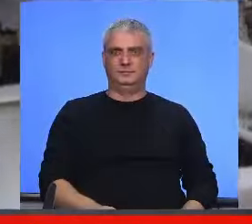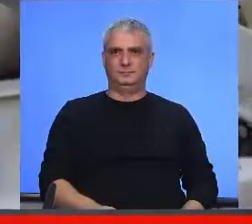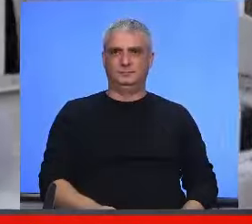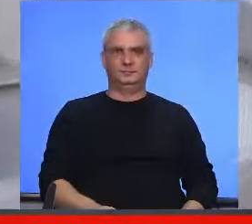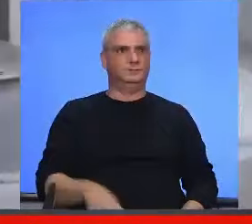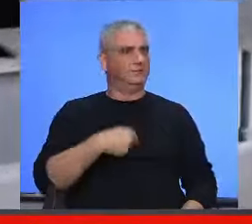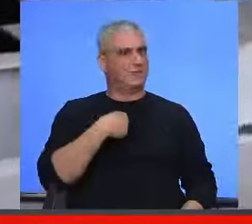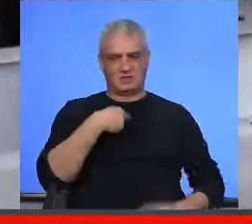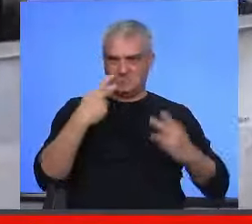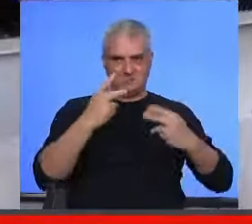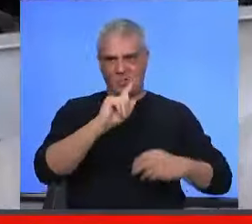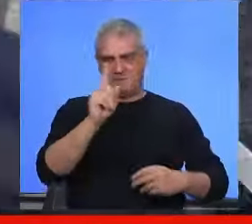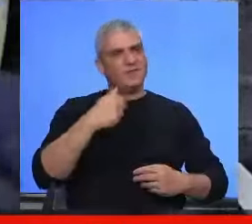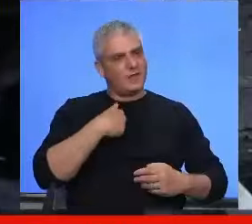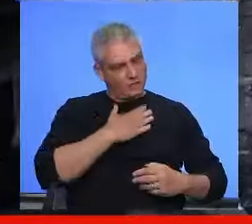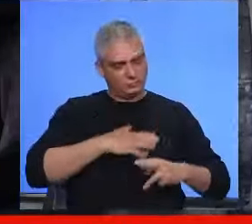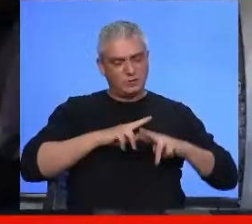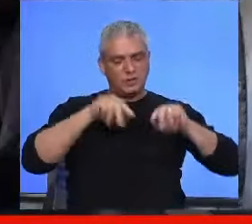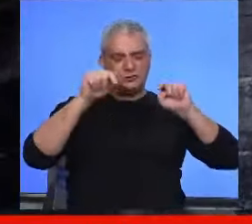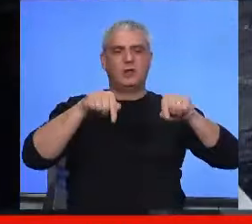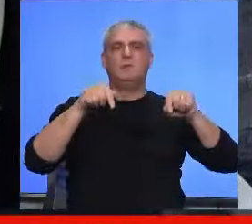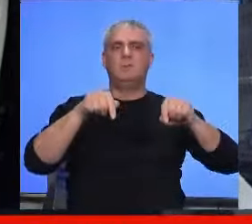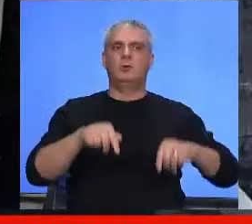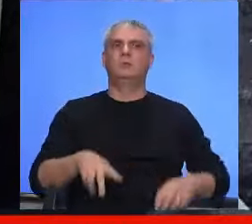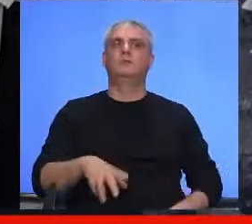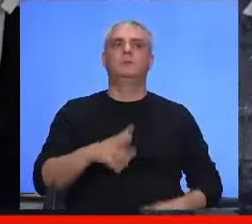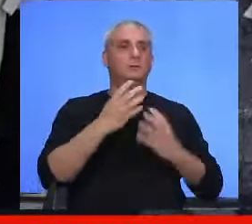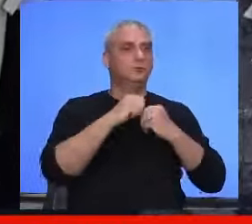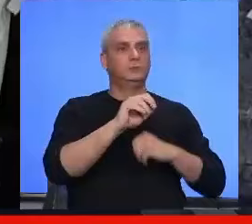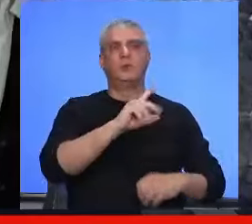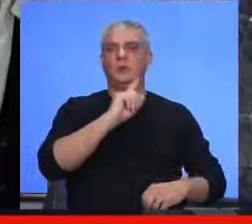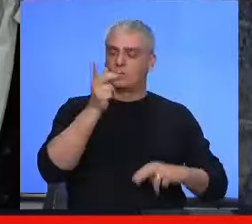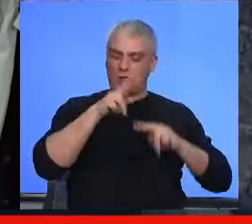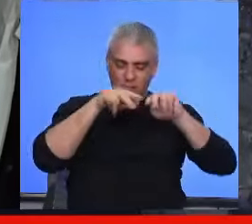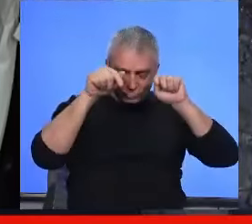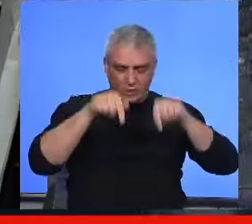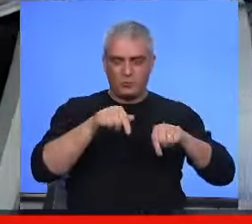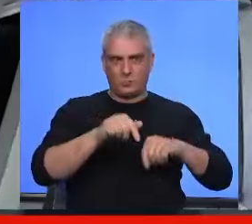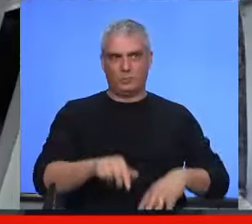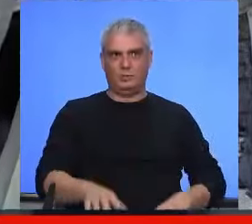אני לא מפחד. אני רוצה להישאר פה. משפחה. כולם יישארו פה.